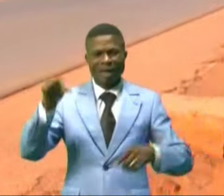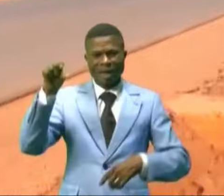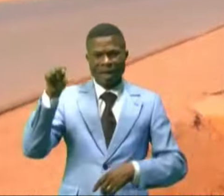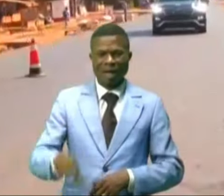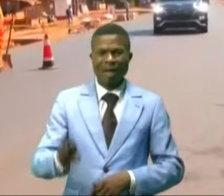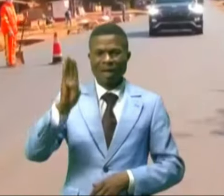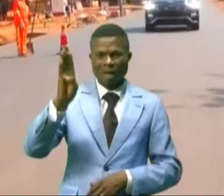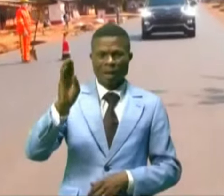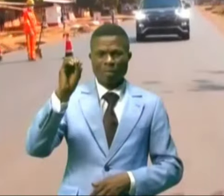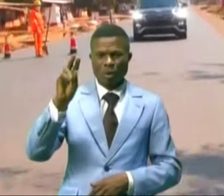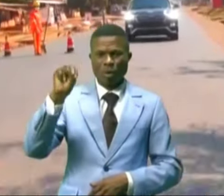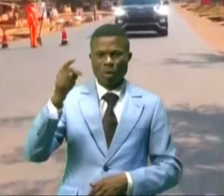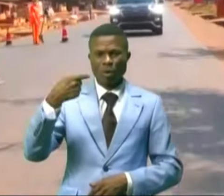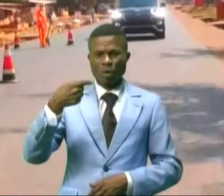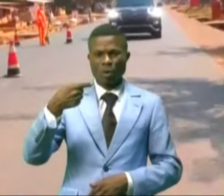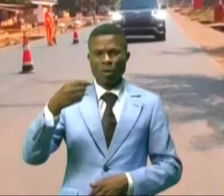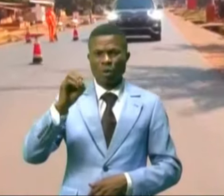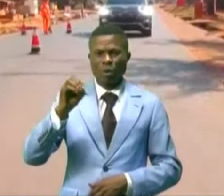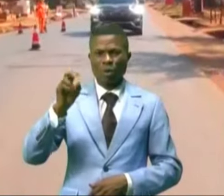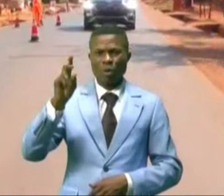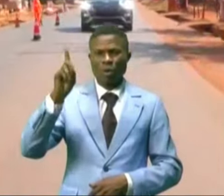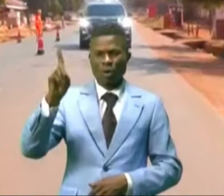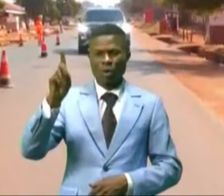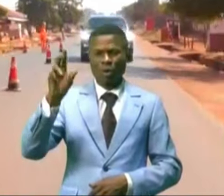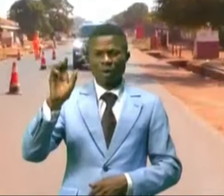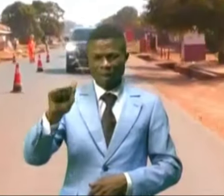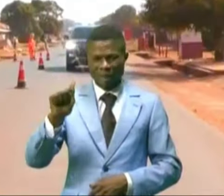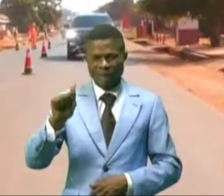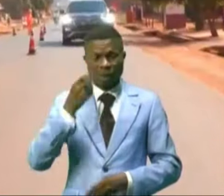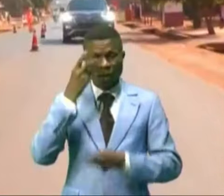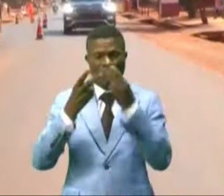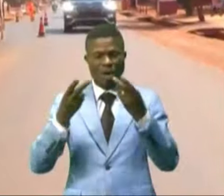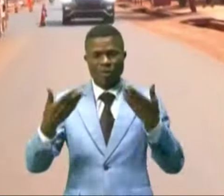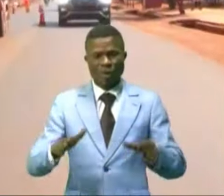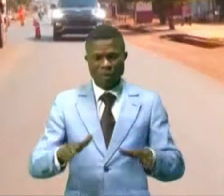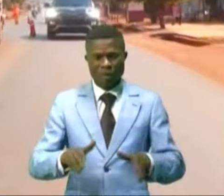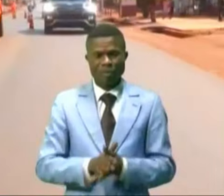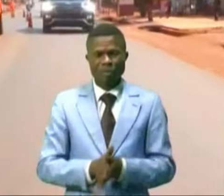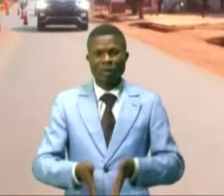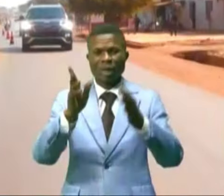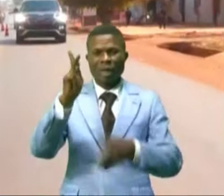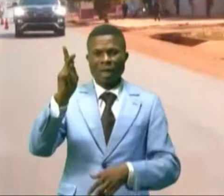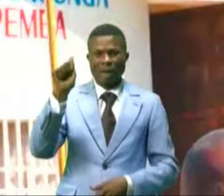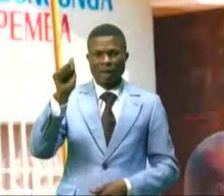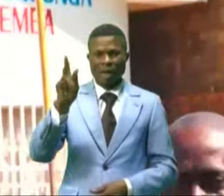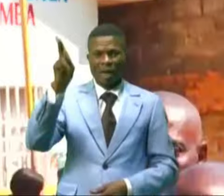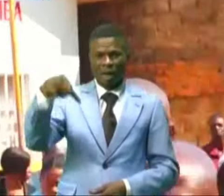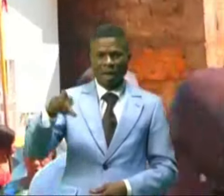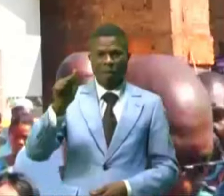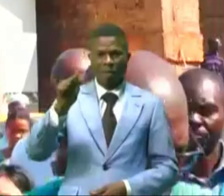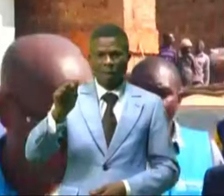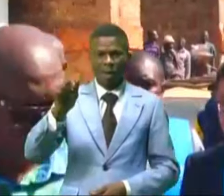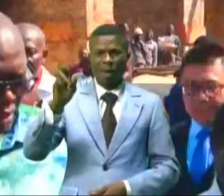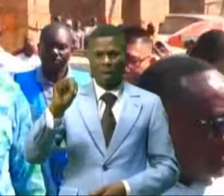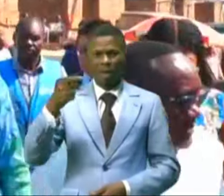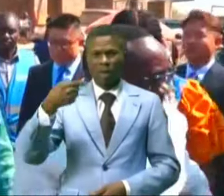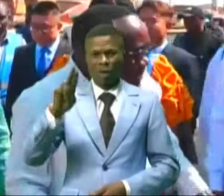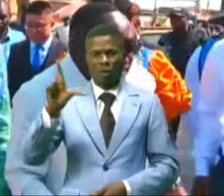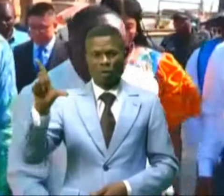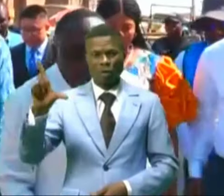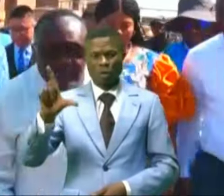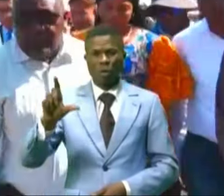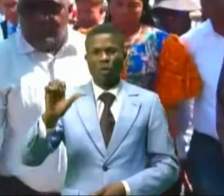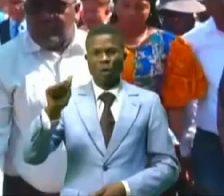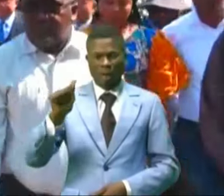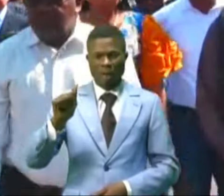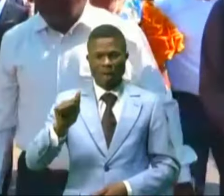dans la commune de Kampemba, où il a entamé sa visite des chantiers sur la boucle Kapangula, qui fait peau neuve à partir du bureau des quartiers,